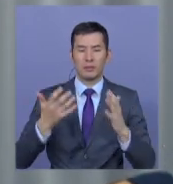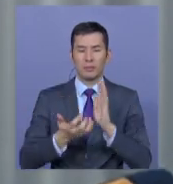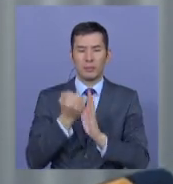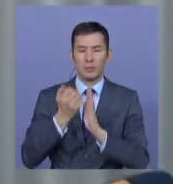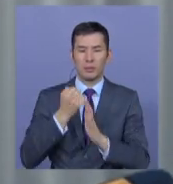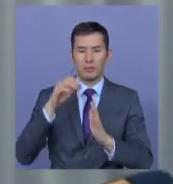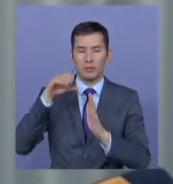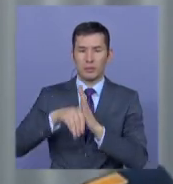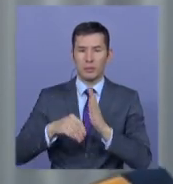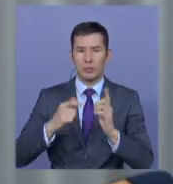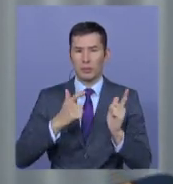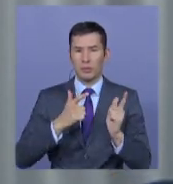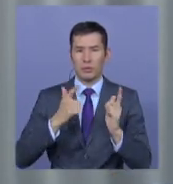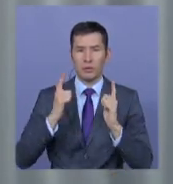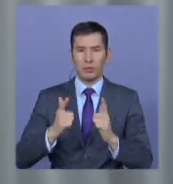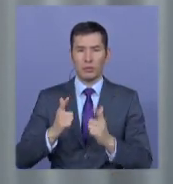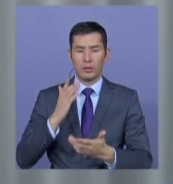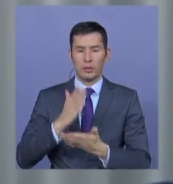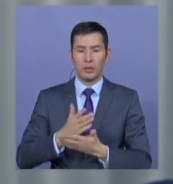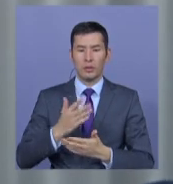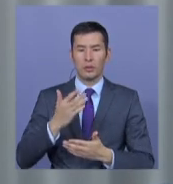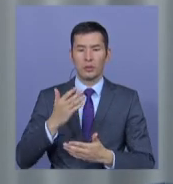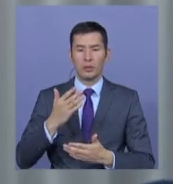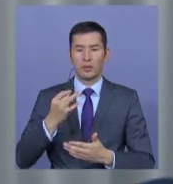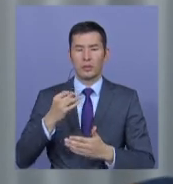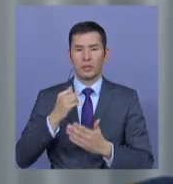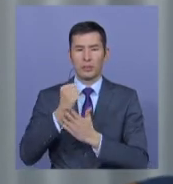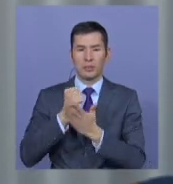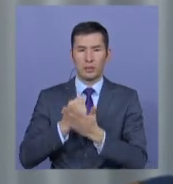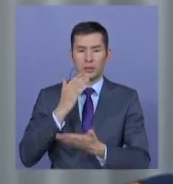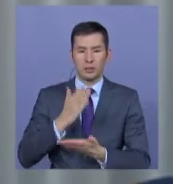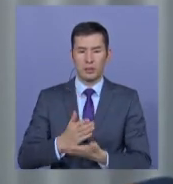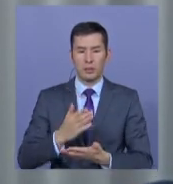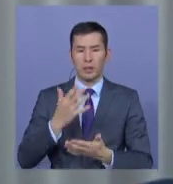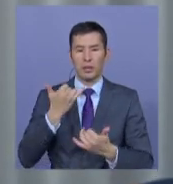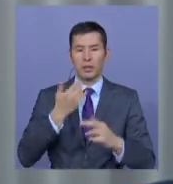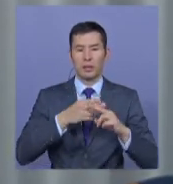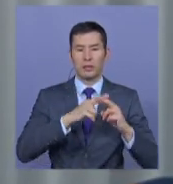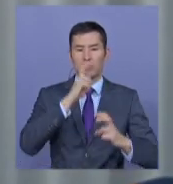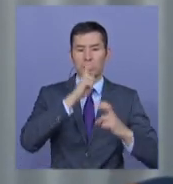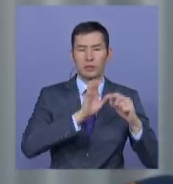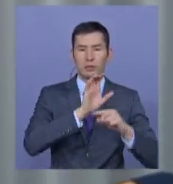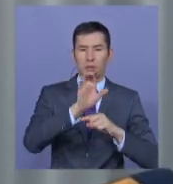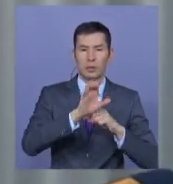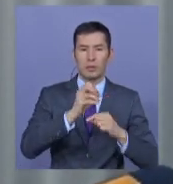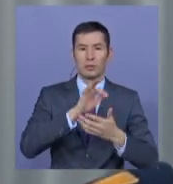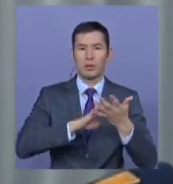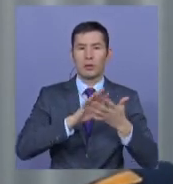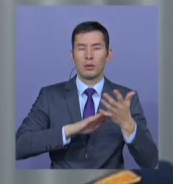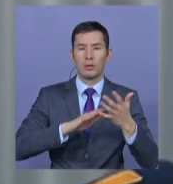шикізатымыздан дайын өнімнен неше есе артық екен. Ал енді қазір өндірісті арман қарай дамытатын болсақ,